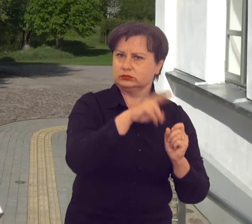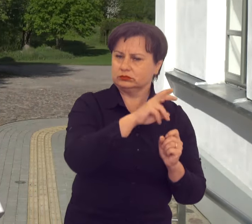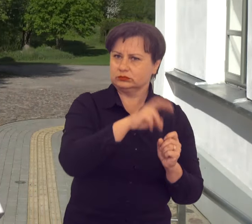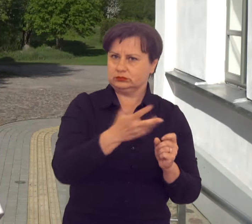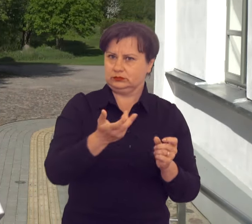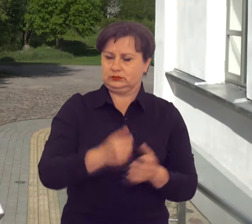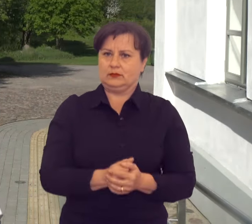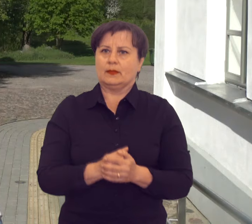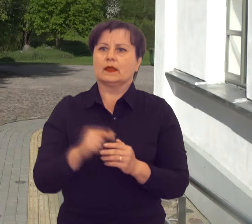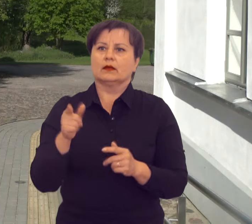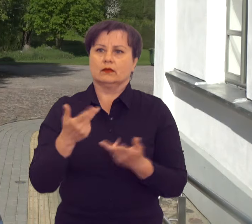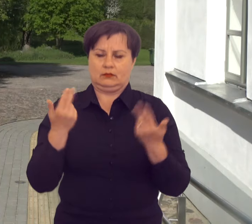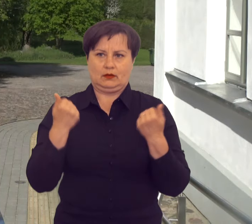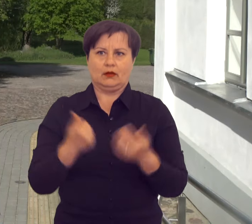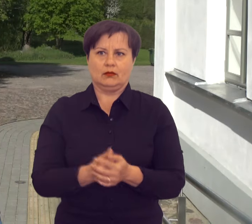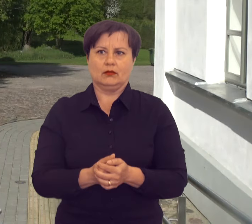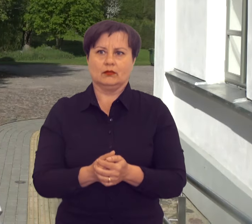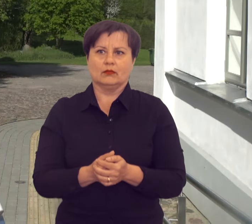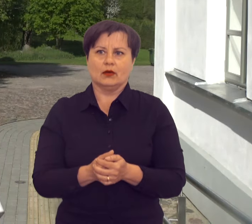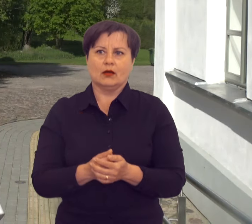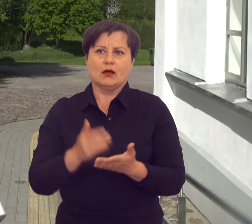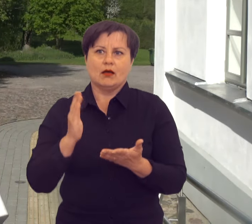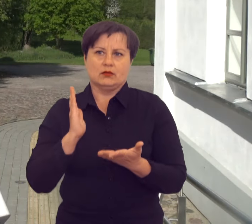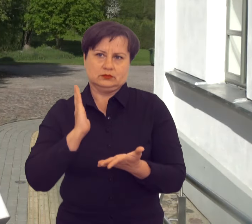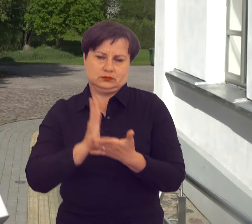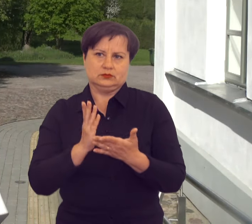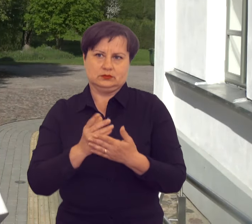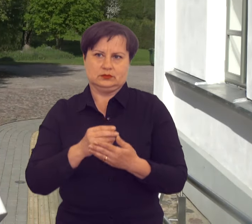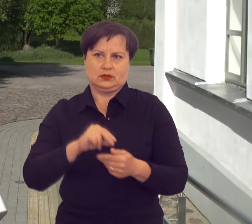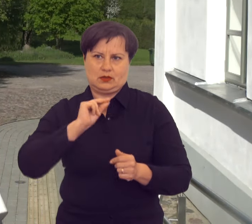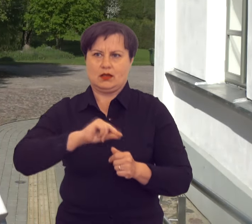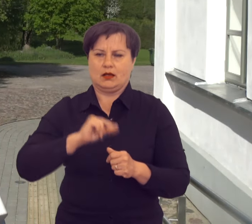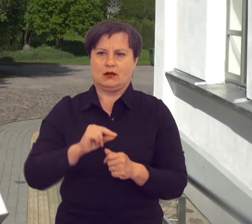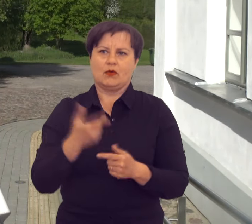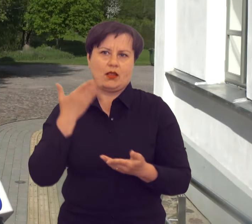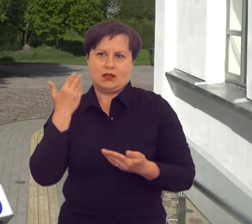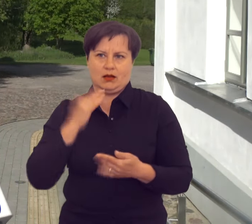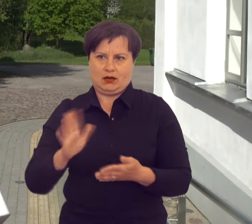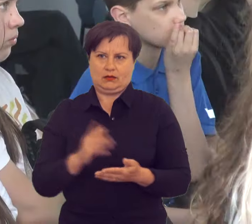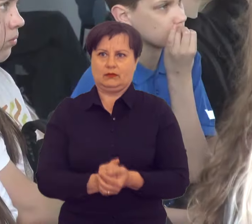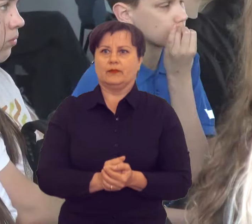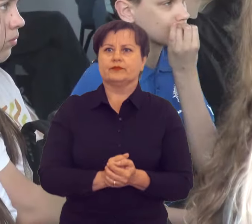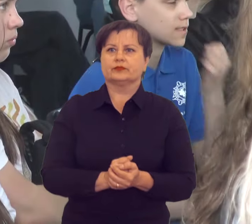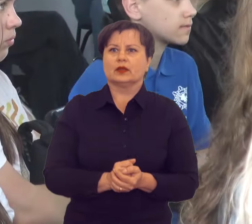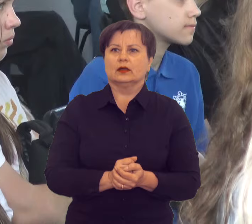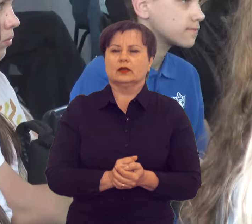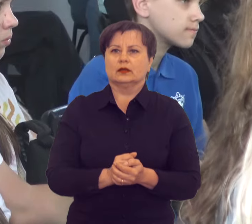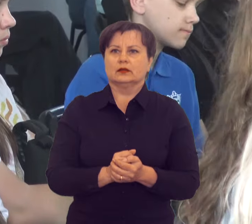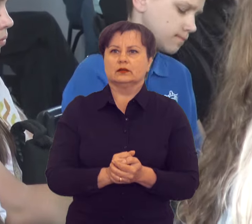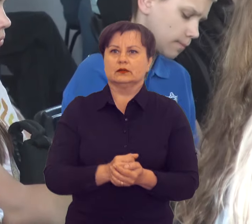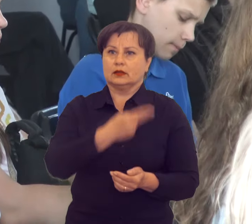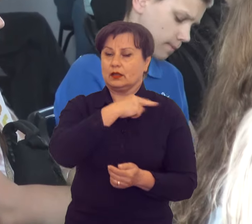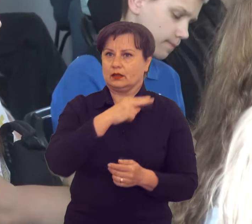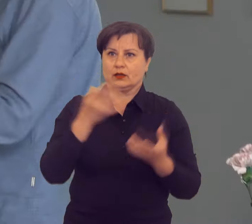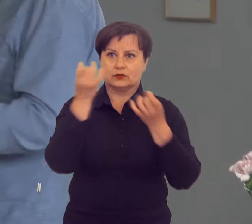gimnazistai. Tai todėl iššūkis yra. Ir nelengvas, bet jį praėjo, jie tampa kitokie. Kėdainių švietimo